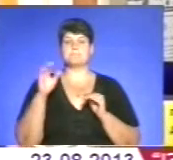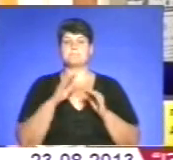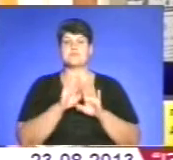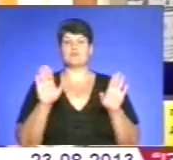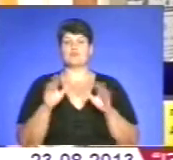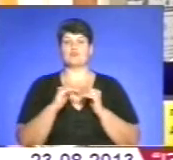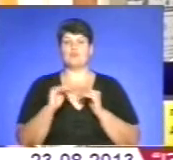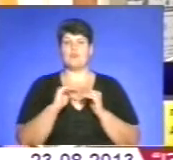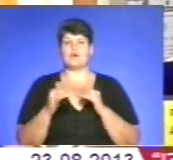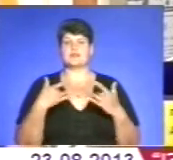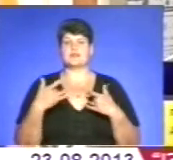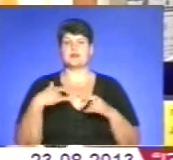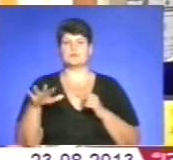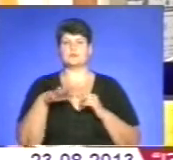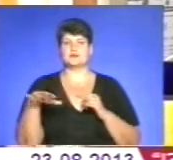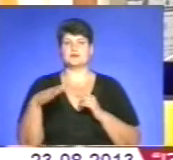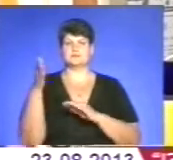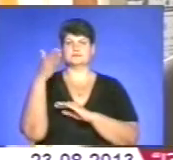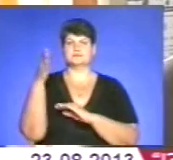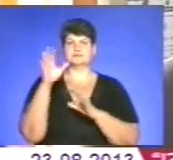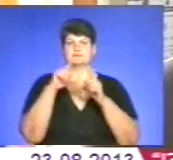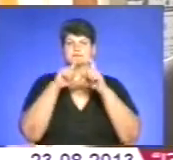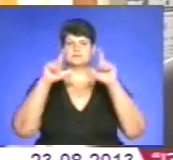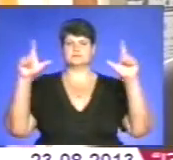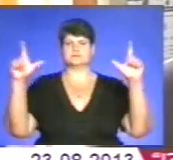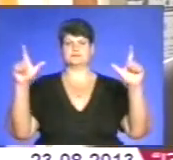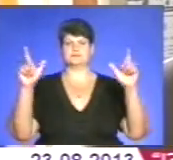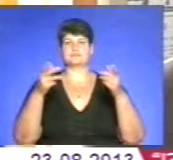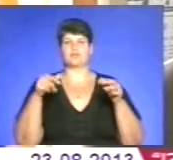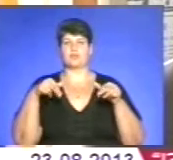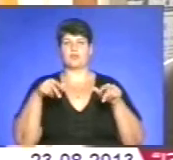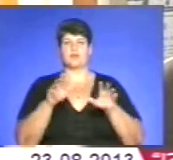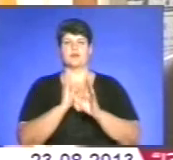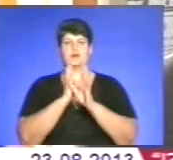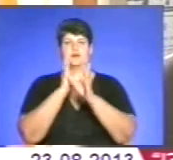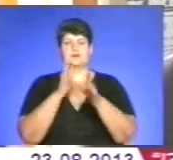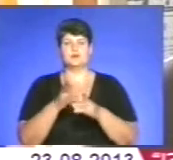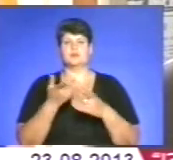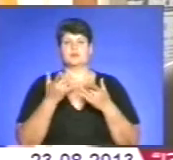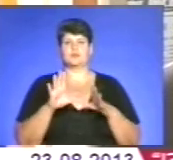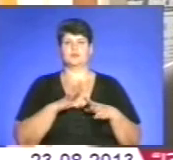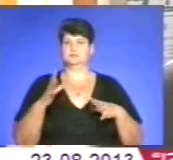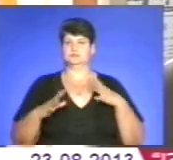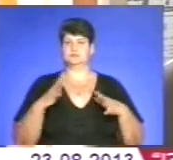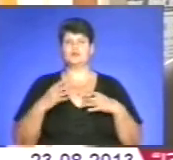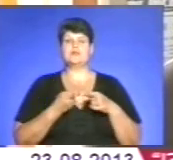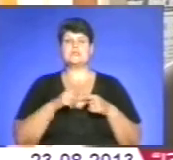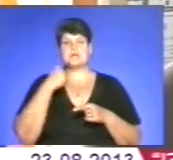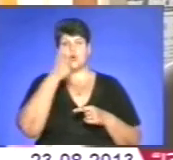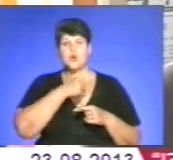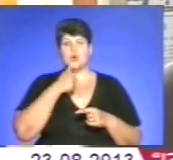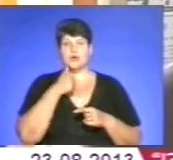майдані, з якими транспарантами люди виходили, з яке піднесення було серед народу в ті роки.